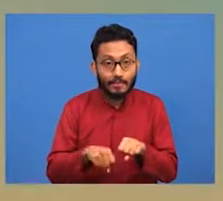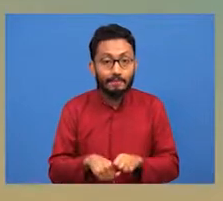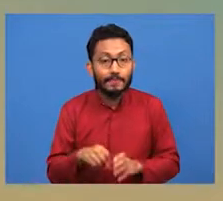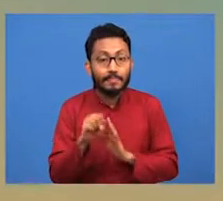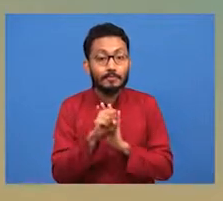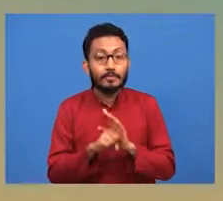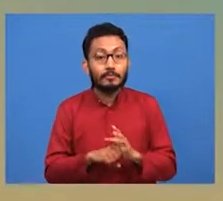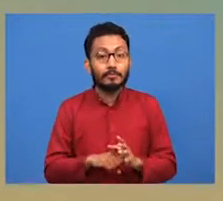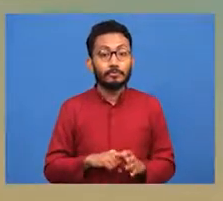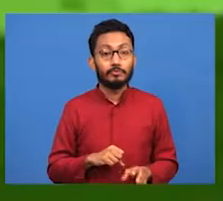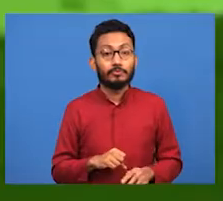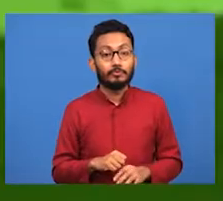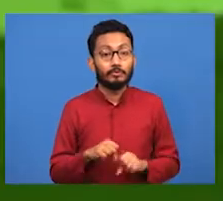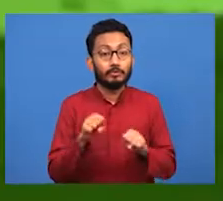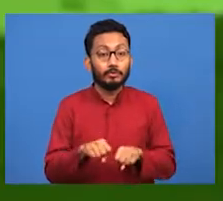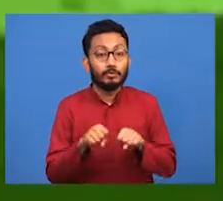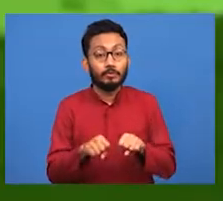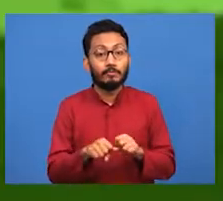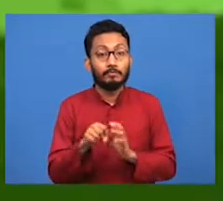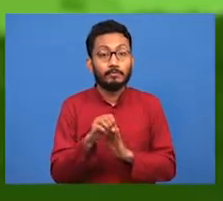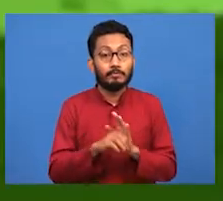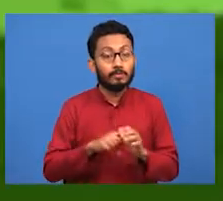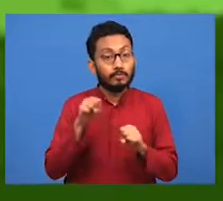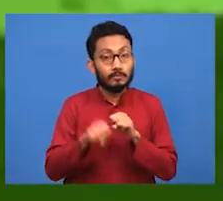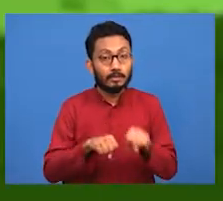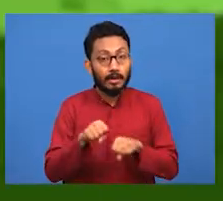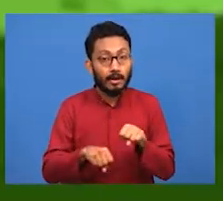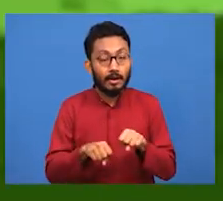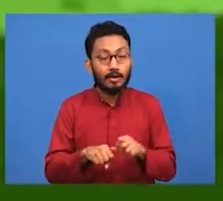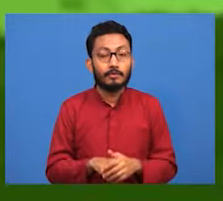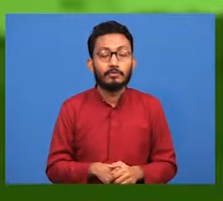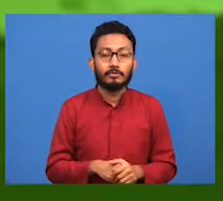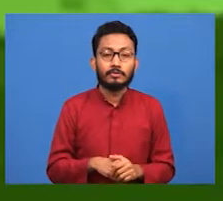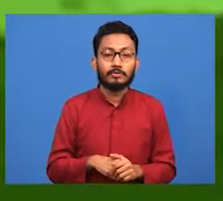Menunggang basikal. Mari kita bina ayat pula.